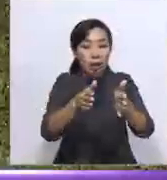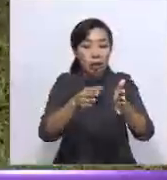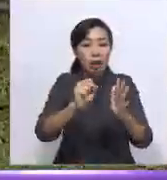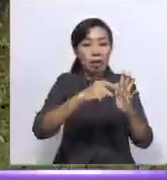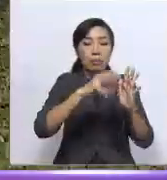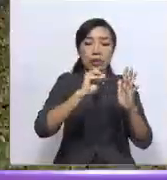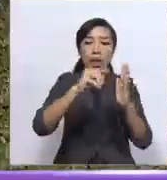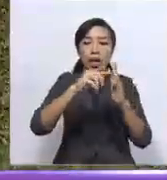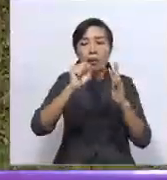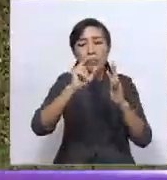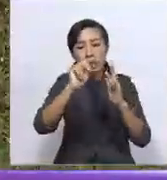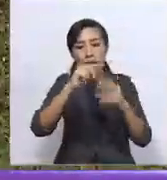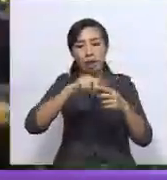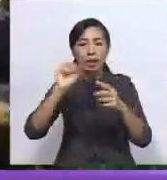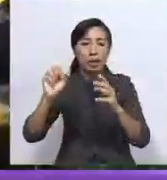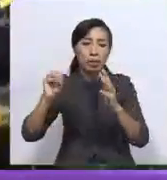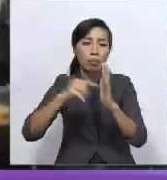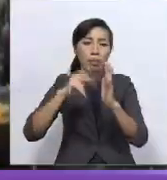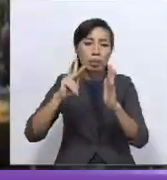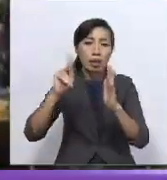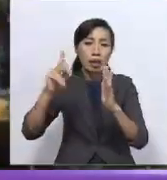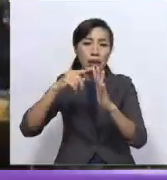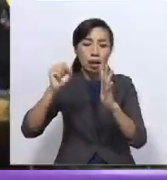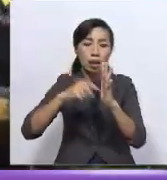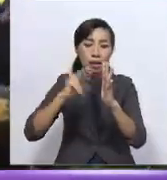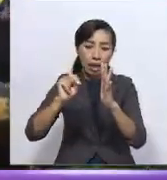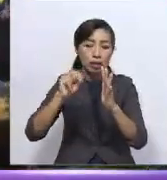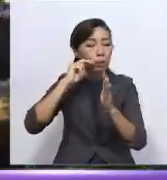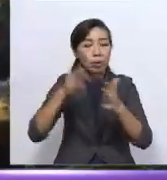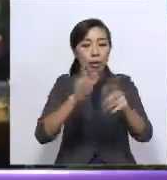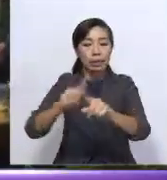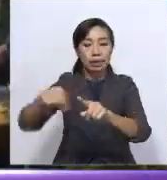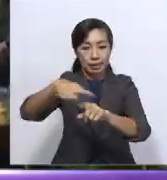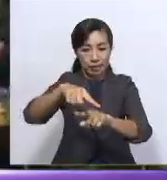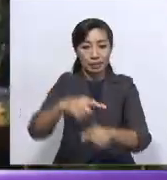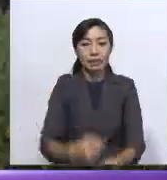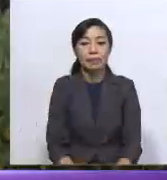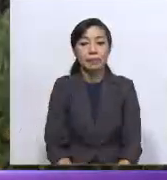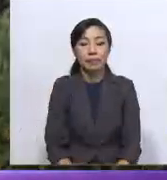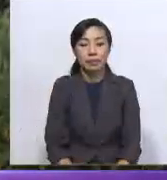บึงมักกะสันคูน้ำริมถนนวิภาวดีรังสิตแล้วก็คลองเปรมประชากรค่ะ